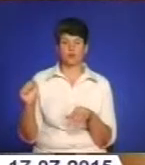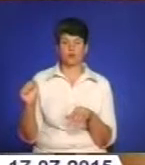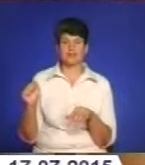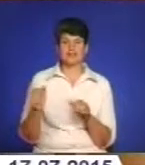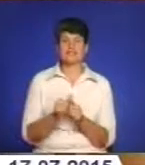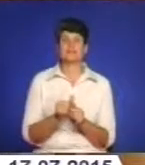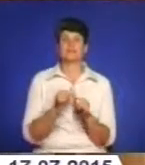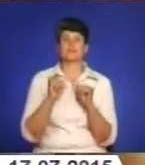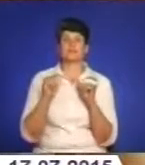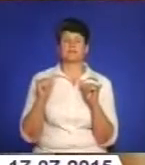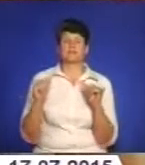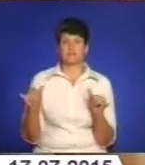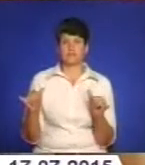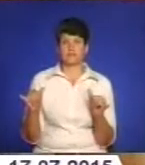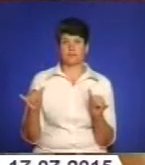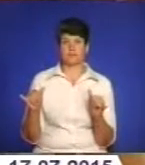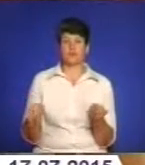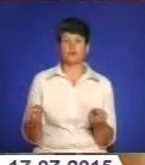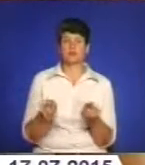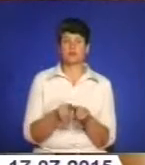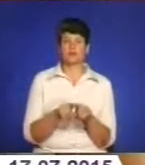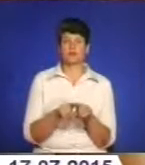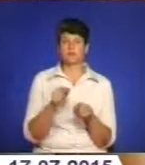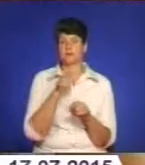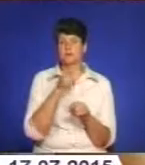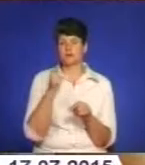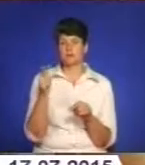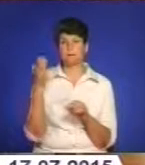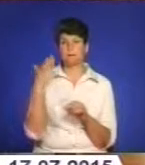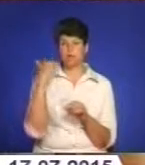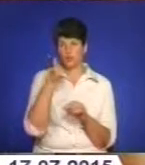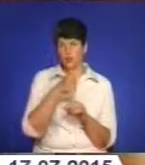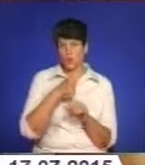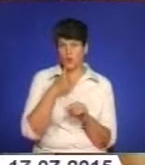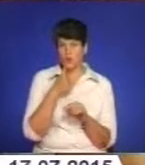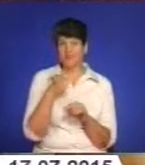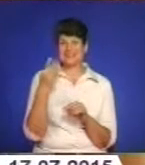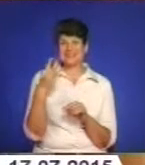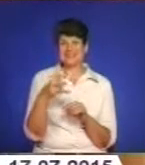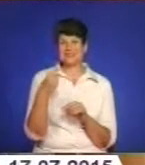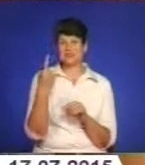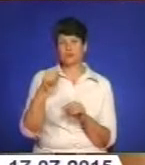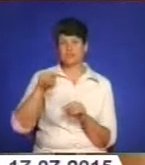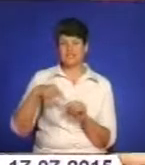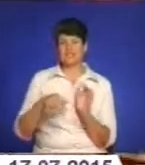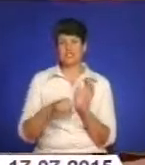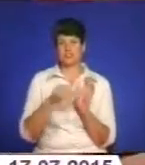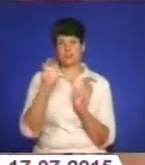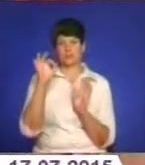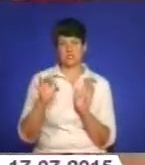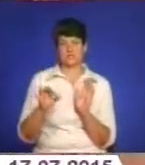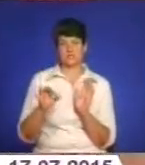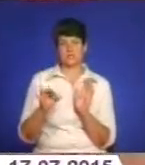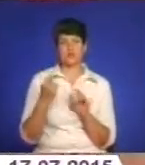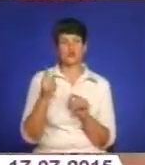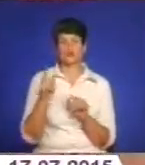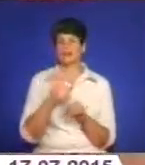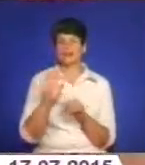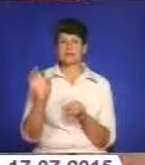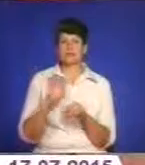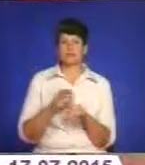зріс порівняно з аналогічним показником минулого року на 31,6%. Аби не захворіти,